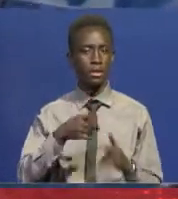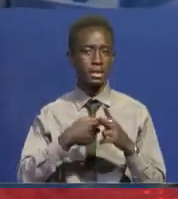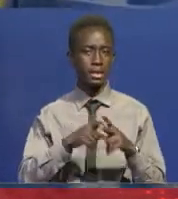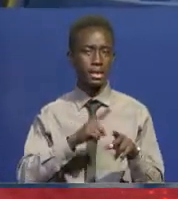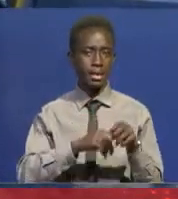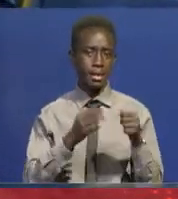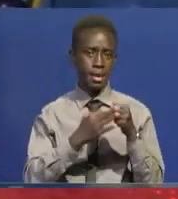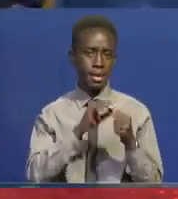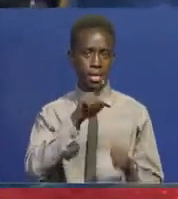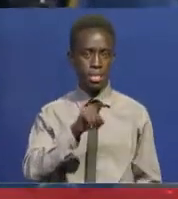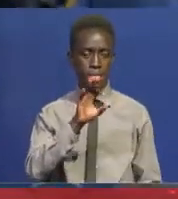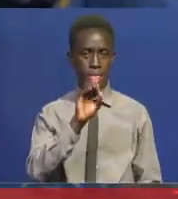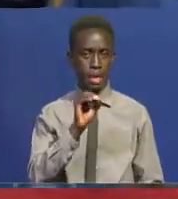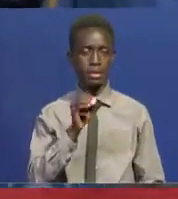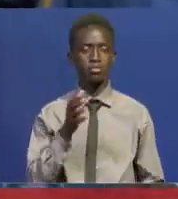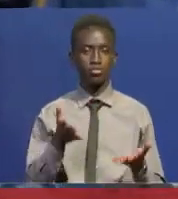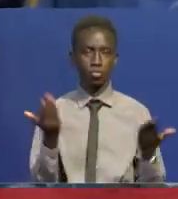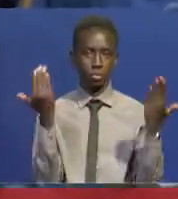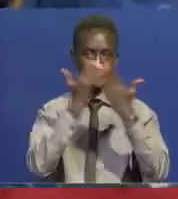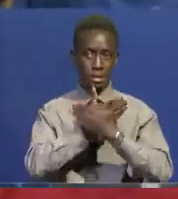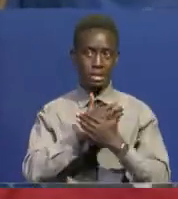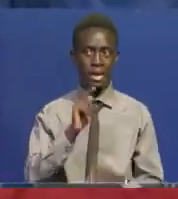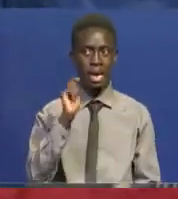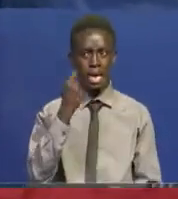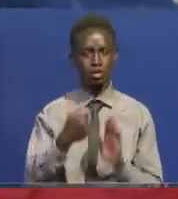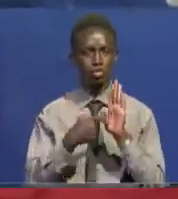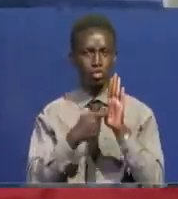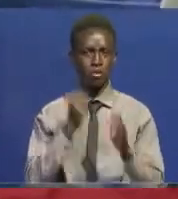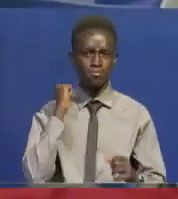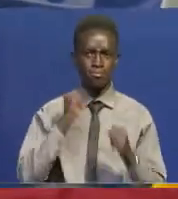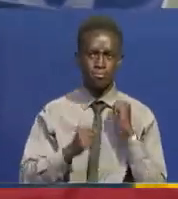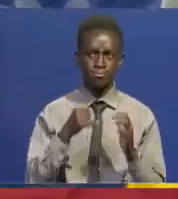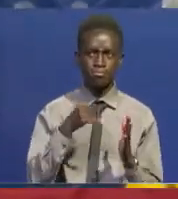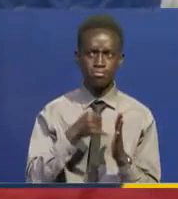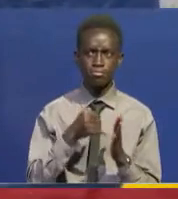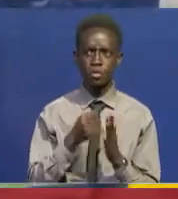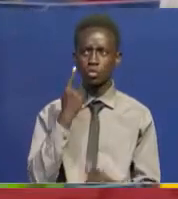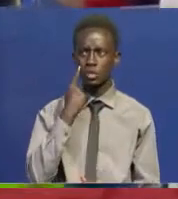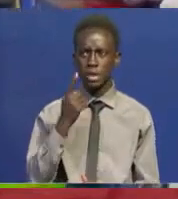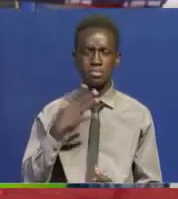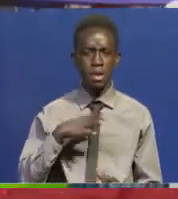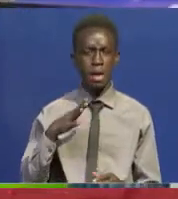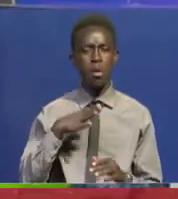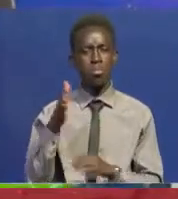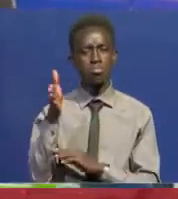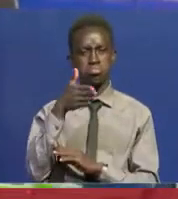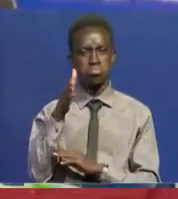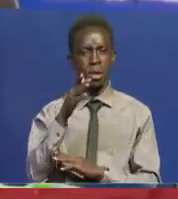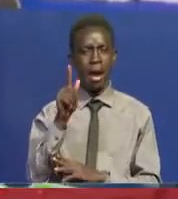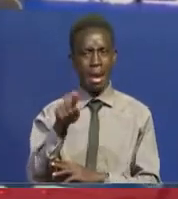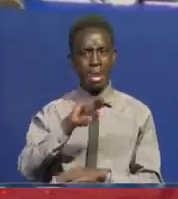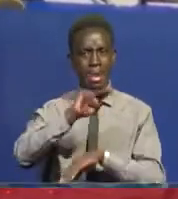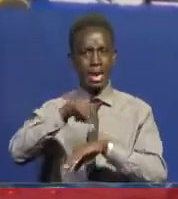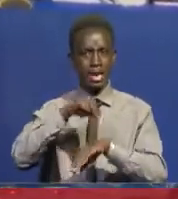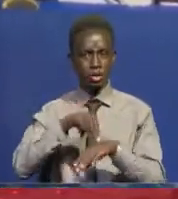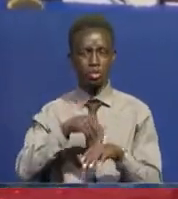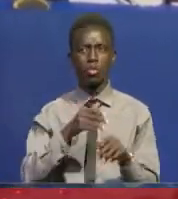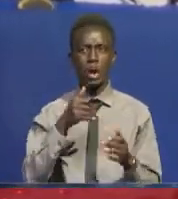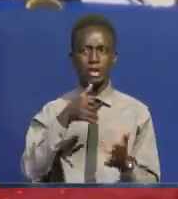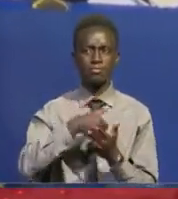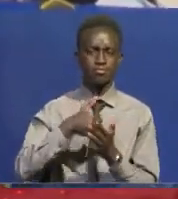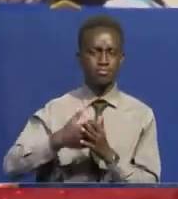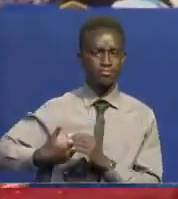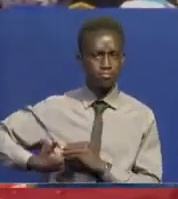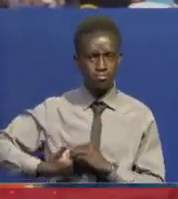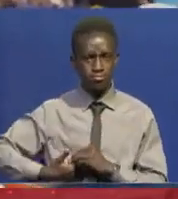usiku huu. Kenya itawakilishwa katika fani kadhaa zikiwemo riadha, ambapo wanariadha 51 watapeperusha bendera ya taifa na watajiunga na timu za raga na